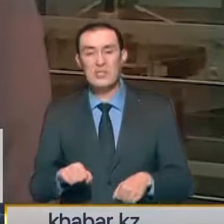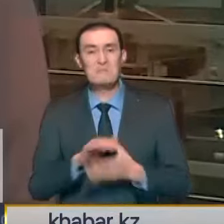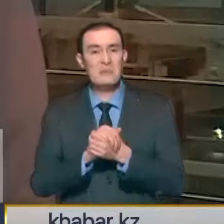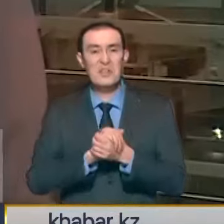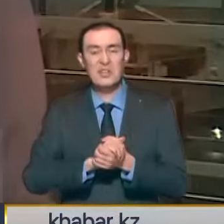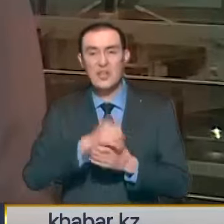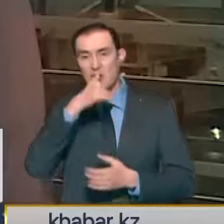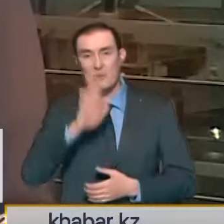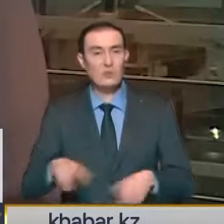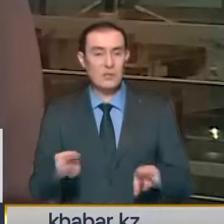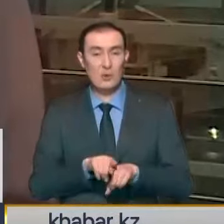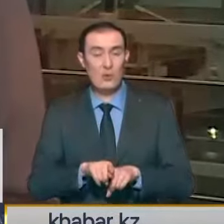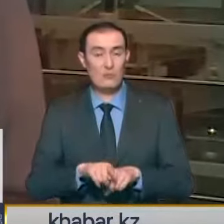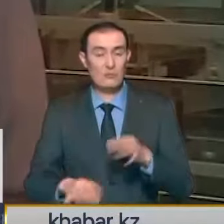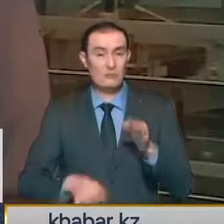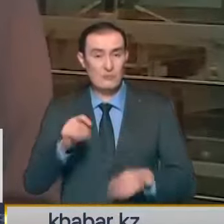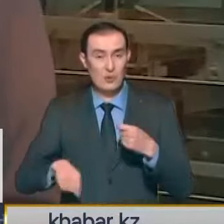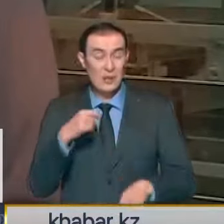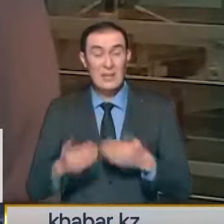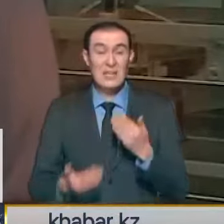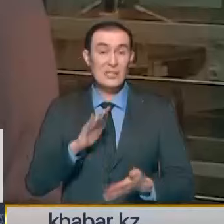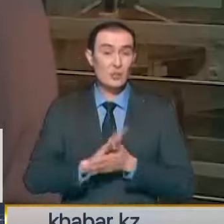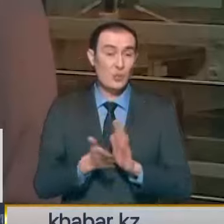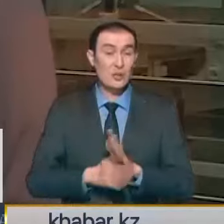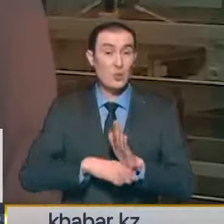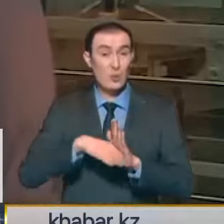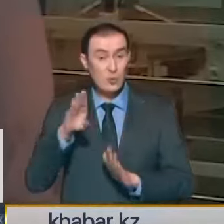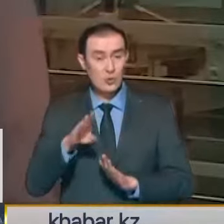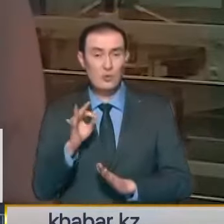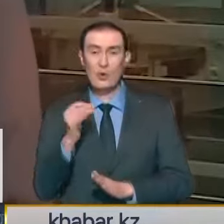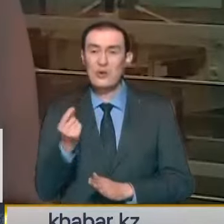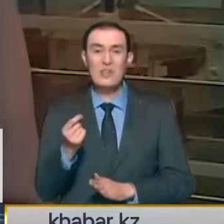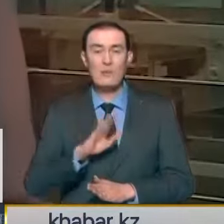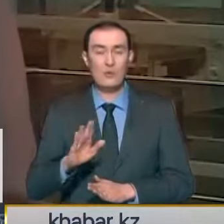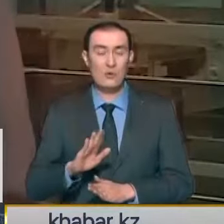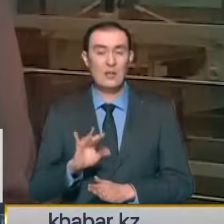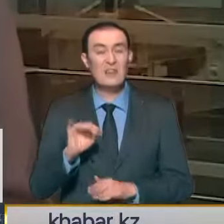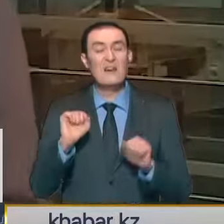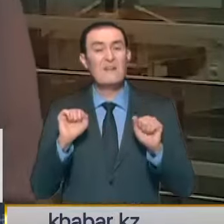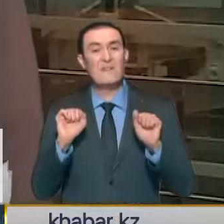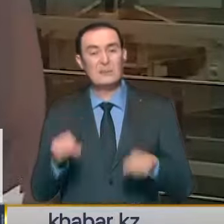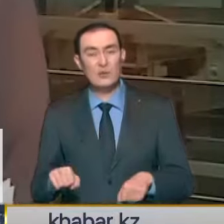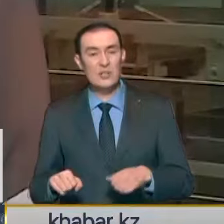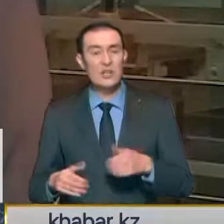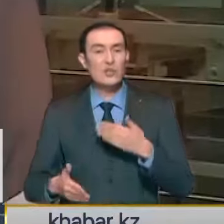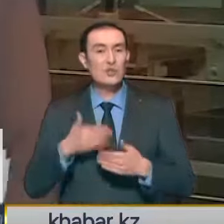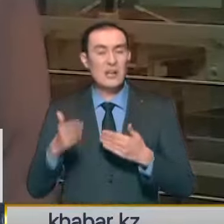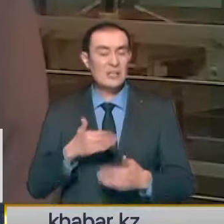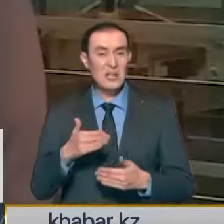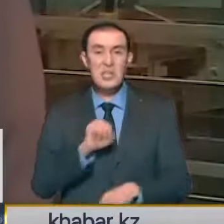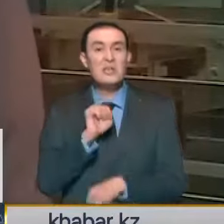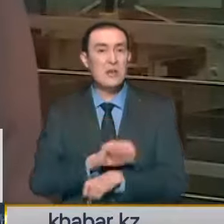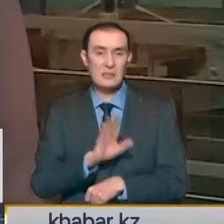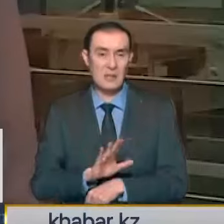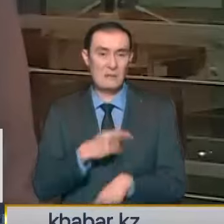примирения сторон по таким делам, ситуация, если и улучшилась, то не намного. Даже возможность сурового наказания не